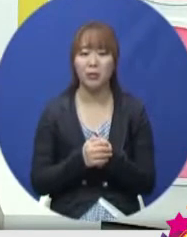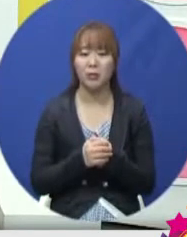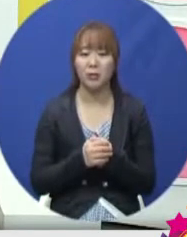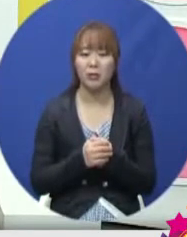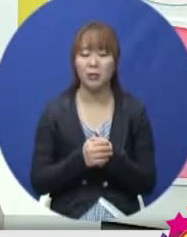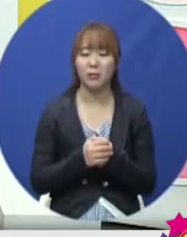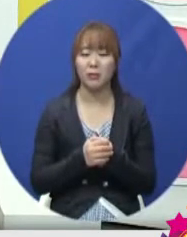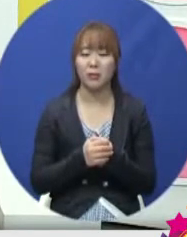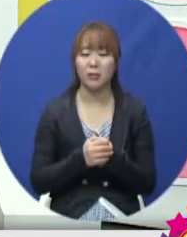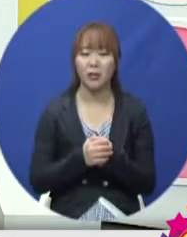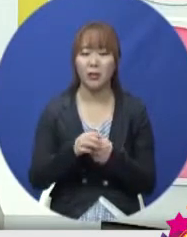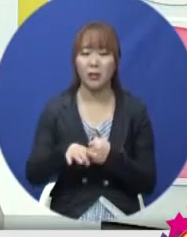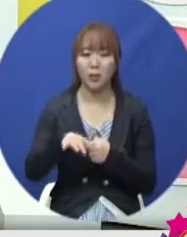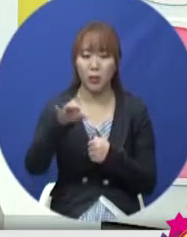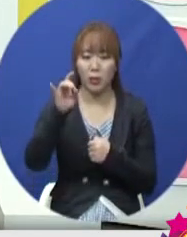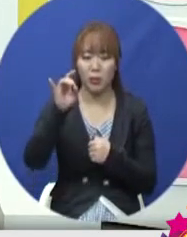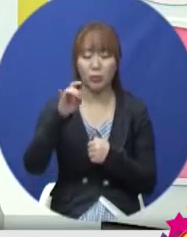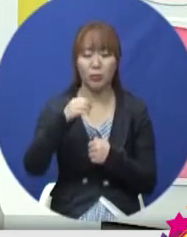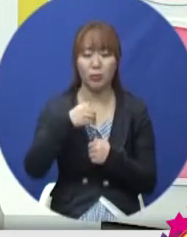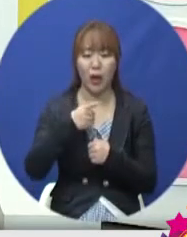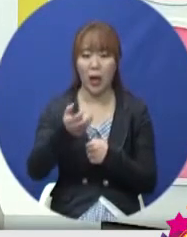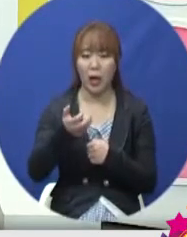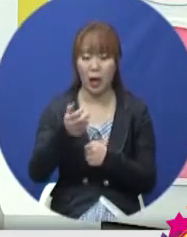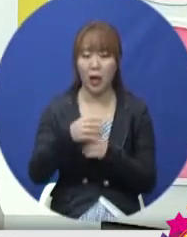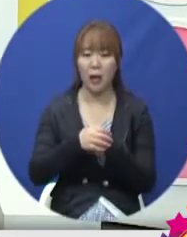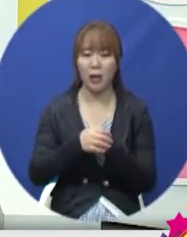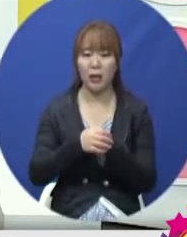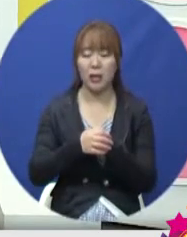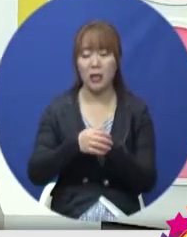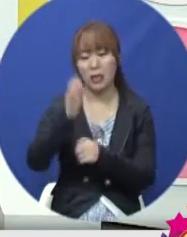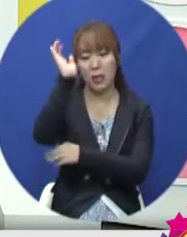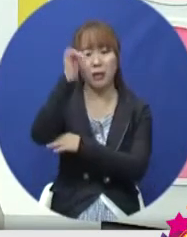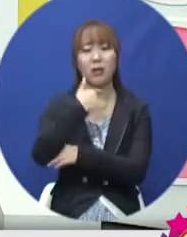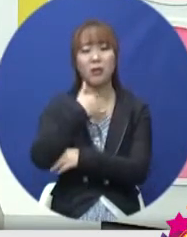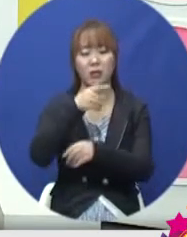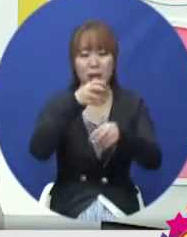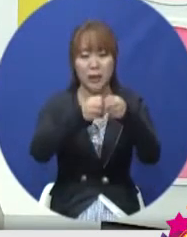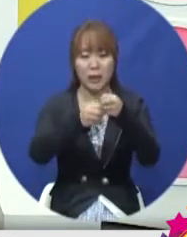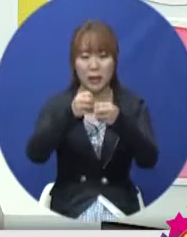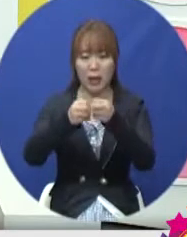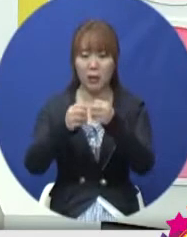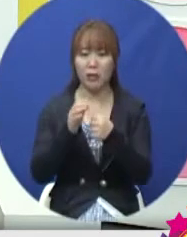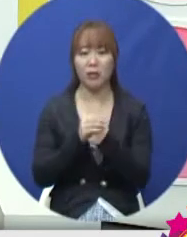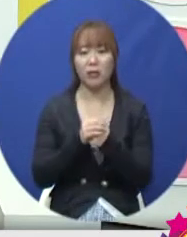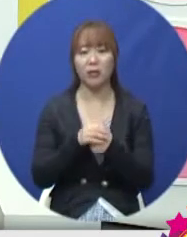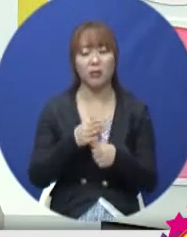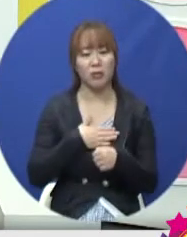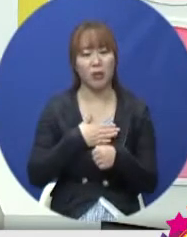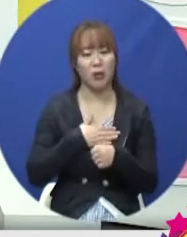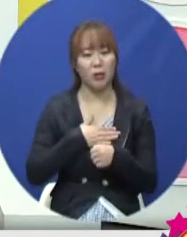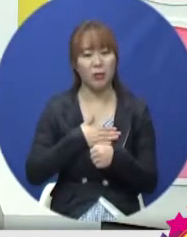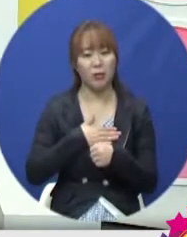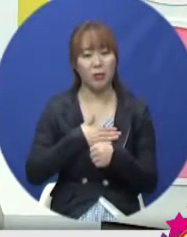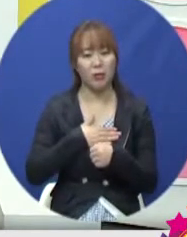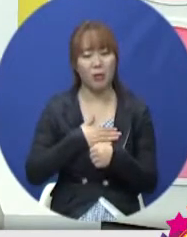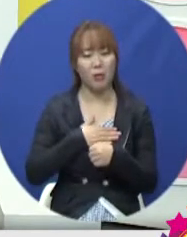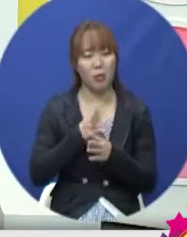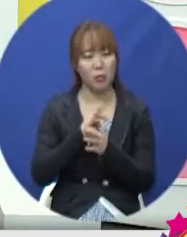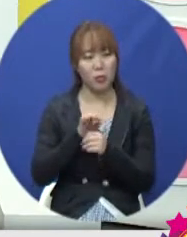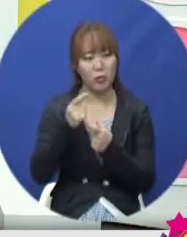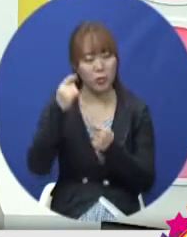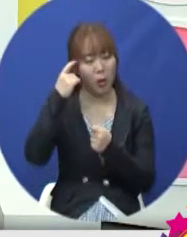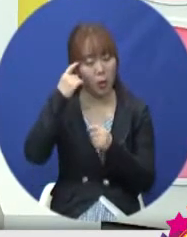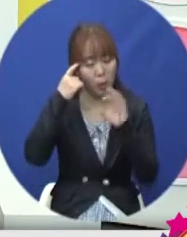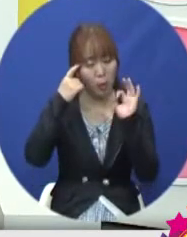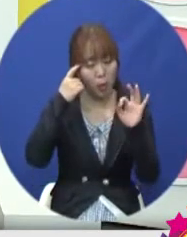아버님께서 그 처음 저희한테 이 방금 방송장으로 낭송해 주신 그 시가 네. 저는 언제 생각했는데 이렇게